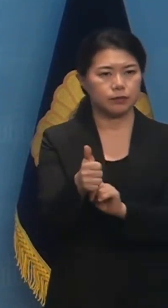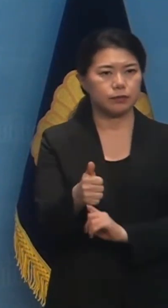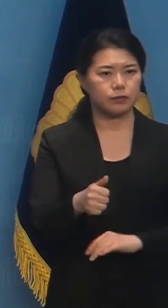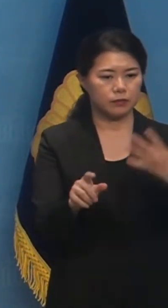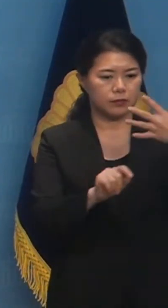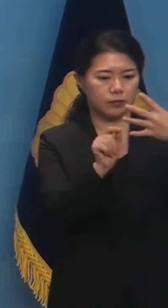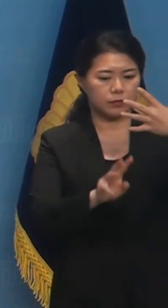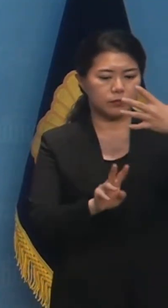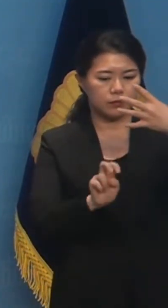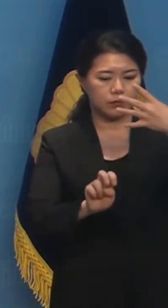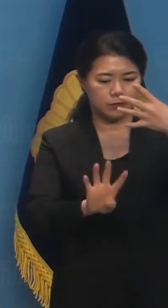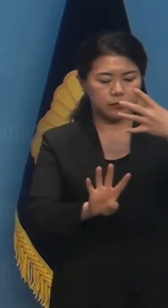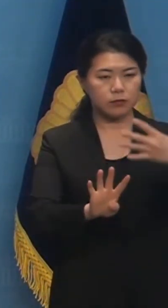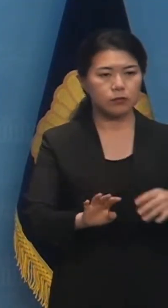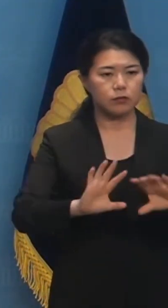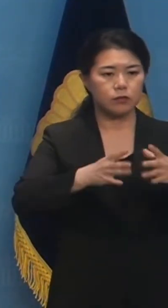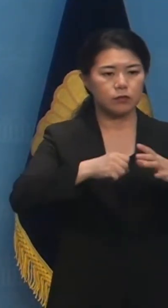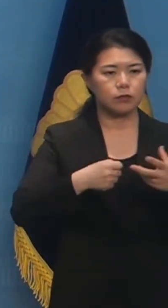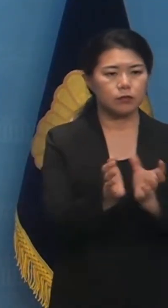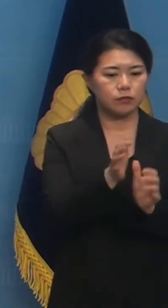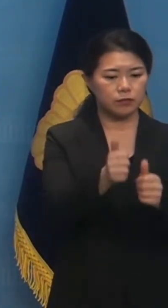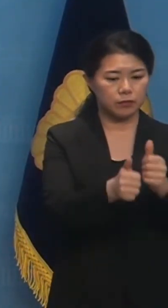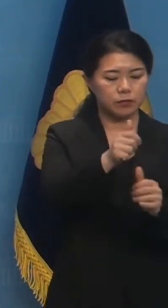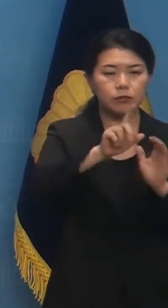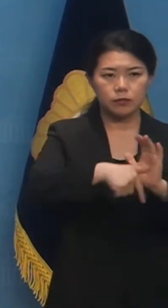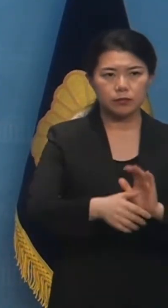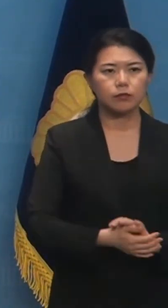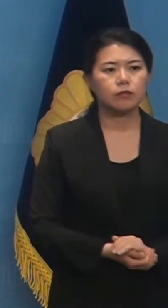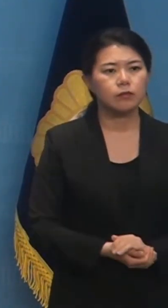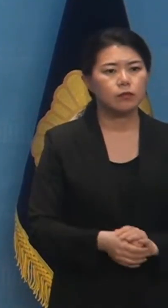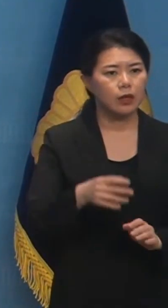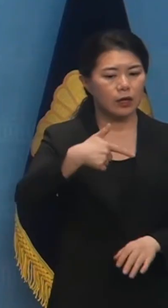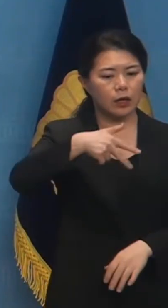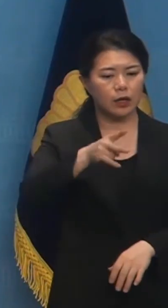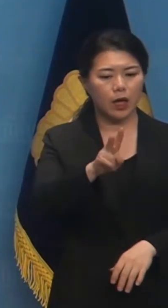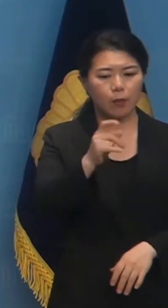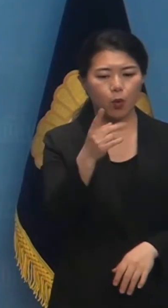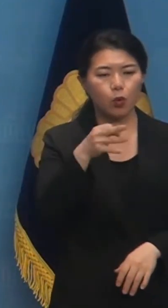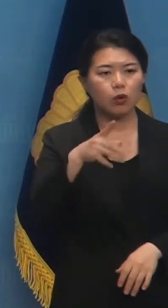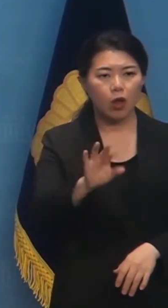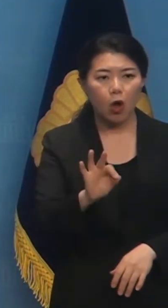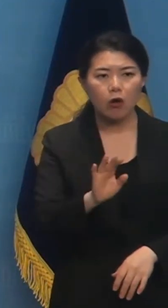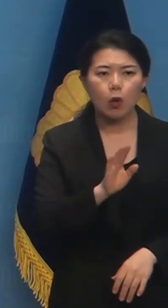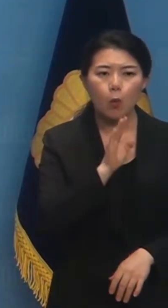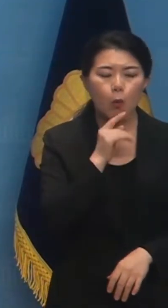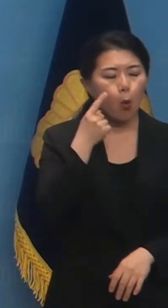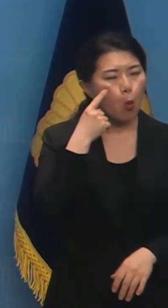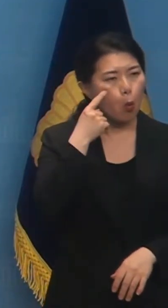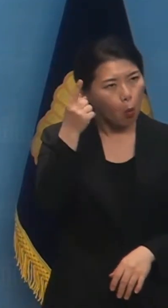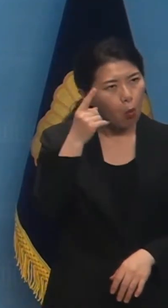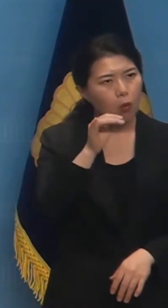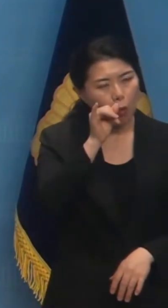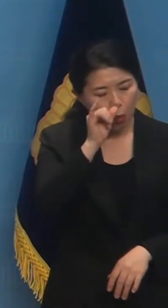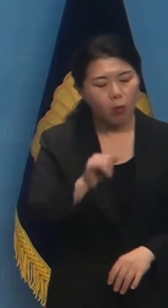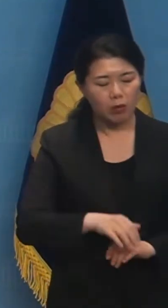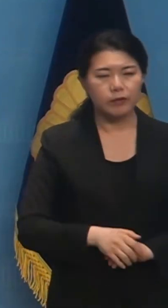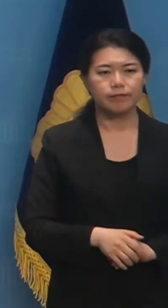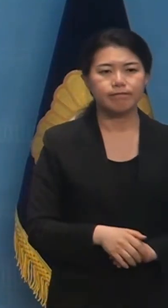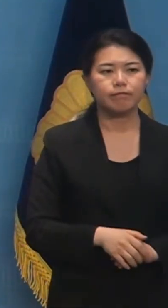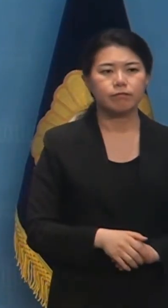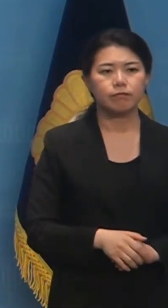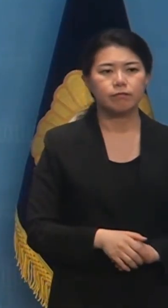후보는 4월 24일 국민의힘 2차 경선 토론회에서 계몽령은 상당히 센스 있는 말이라고